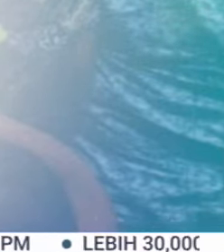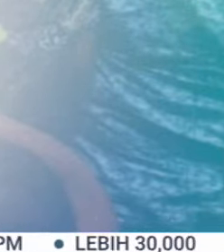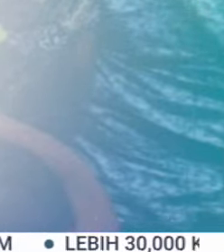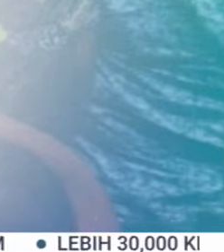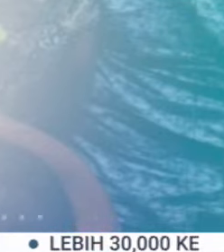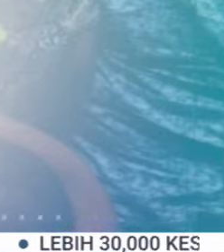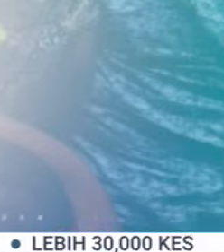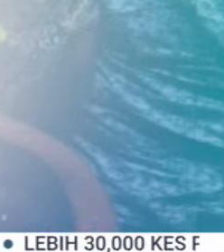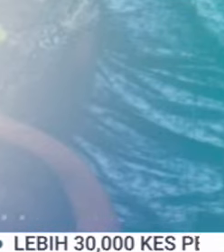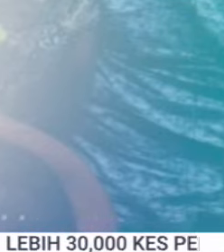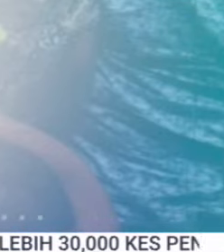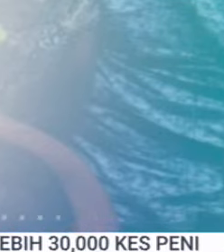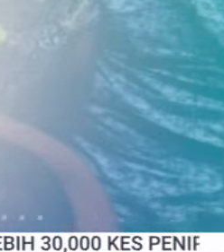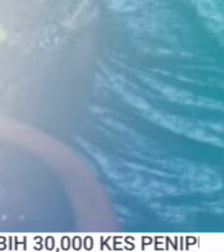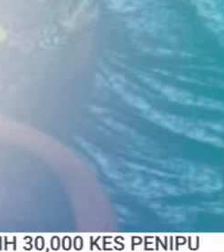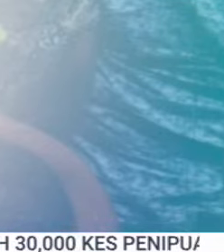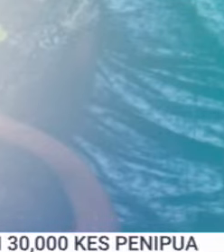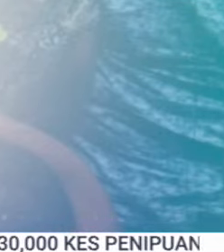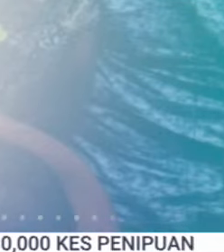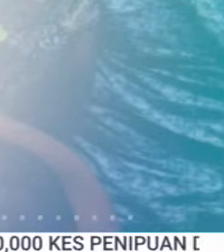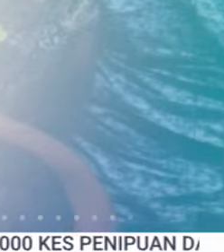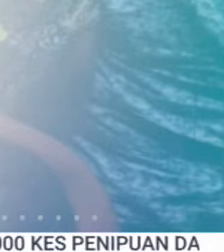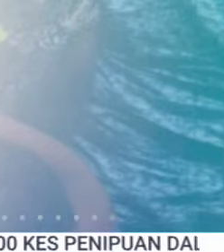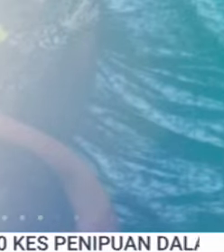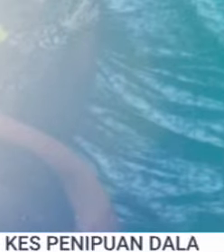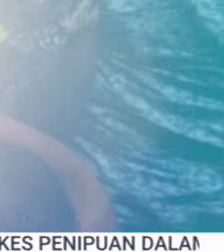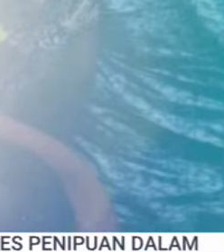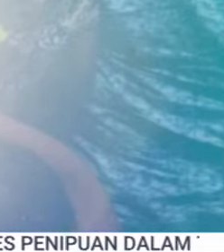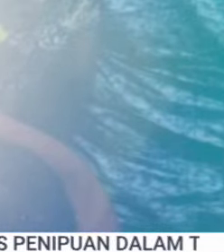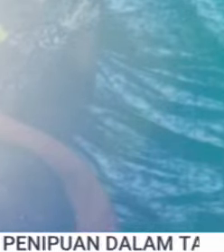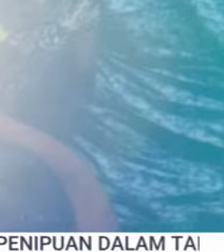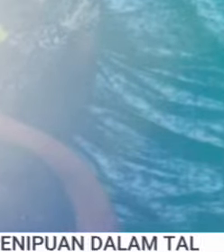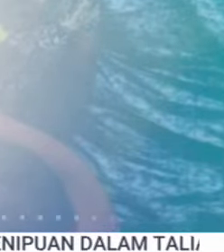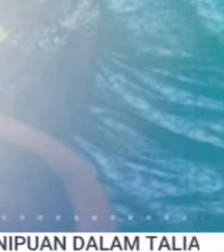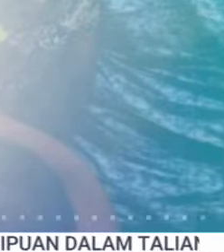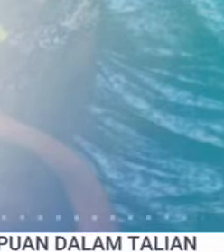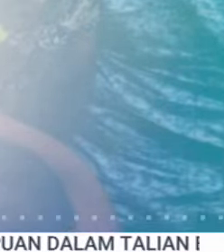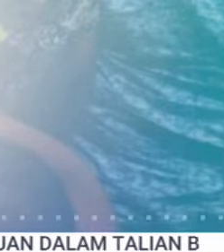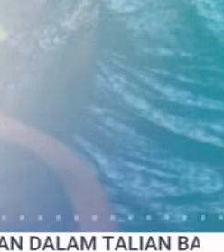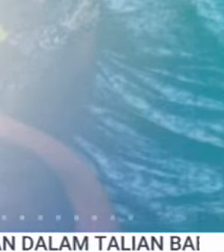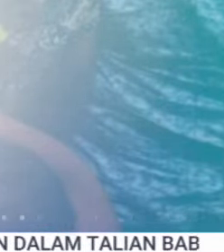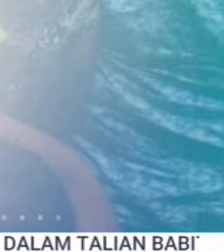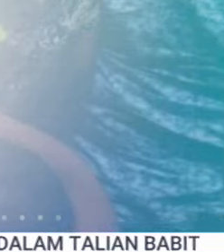di TV1, saluran berita RTM dan RTM Click.